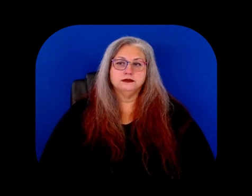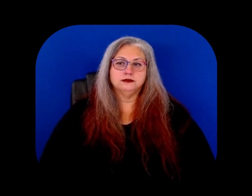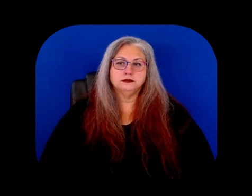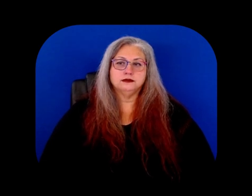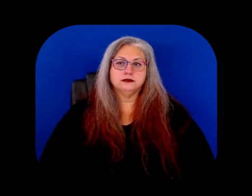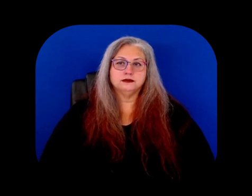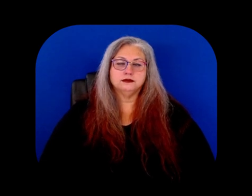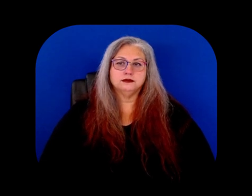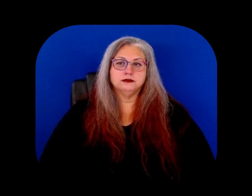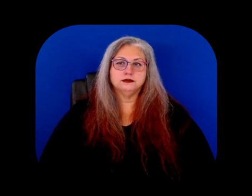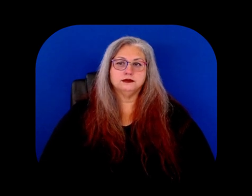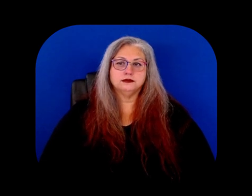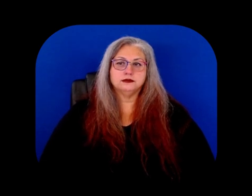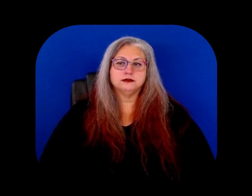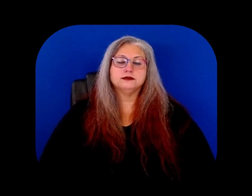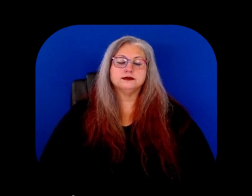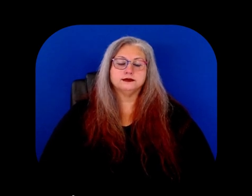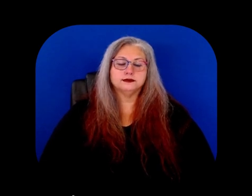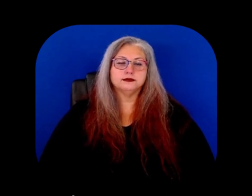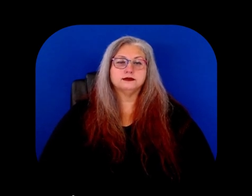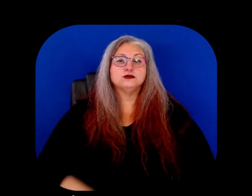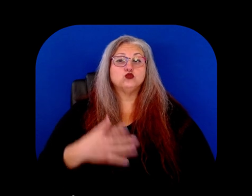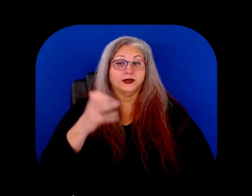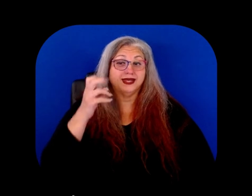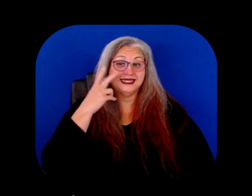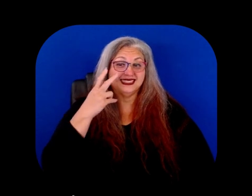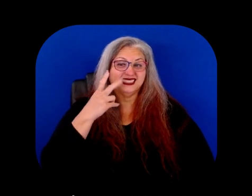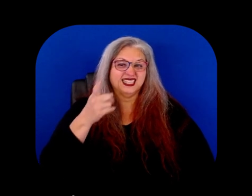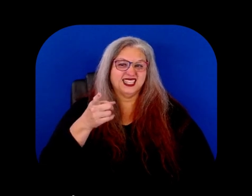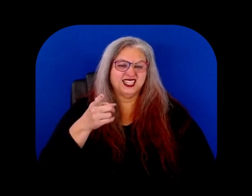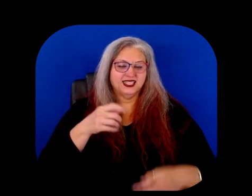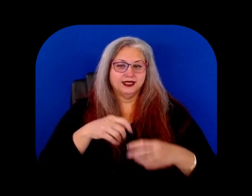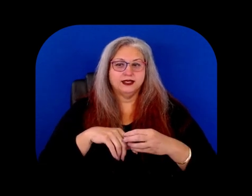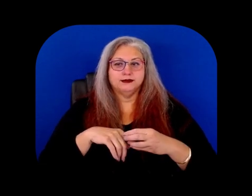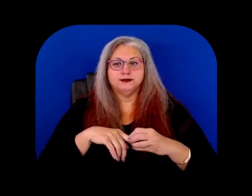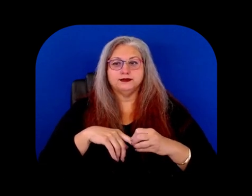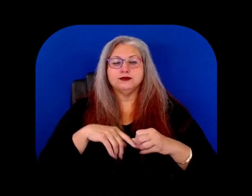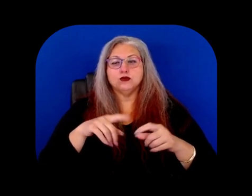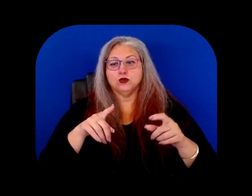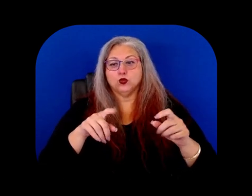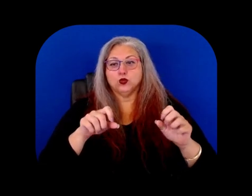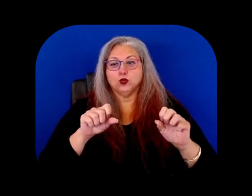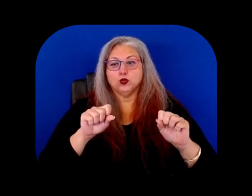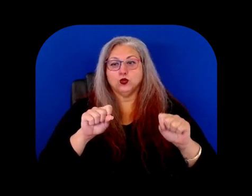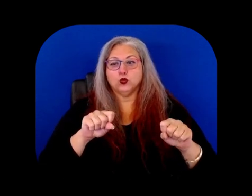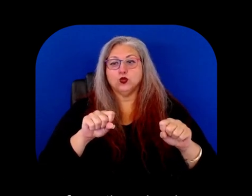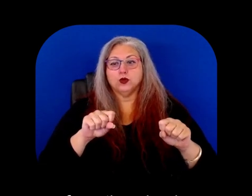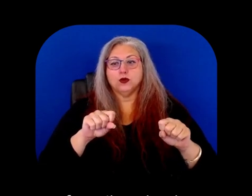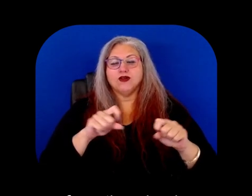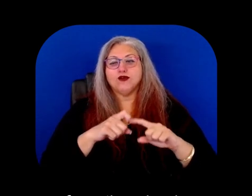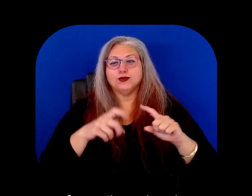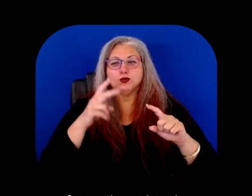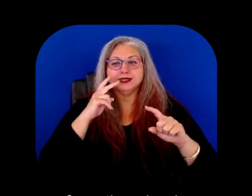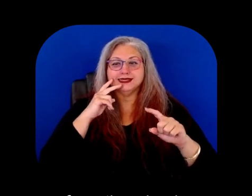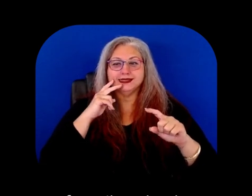يدمر مستقبلهم. Okay, as you see, as you can see, you can you you can from